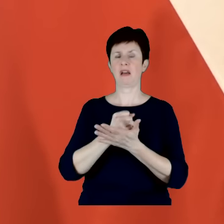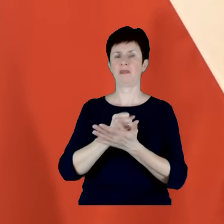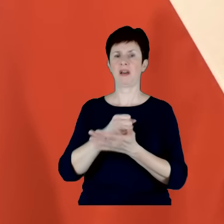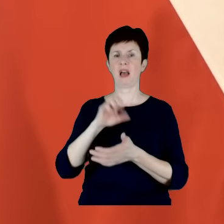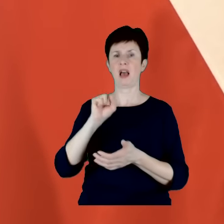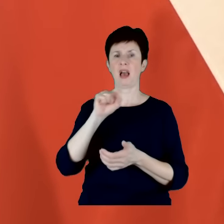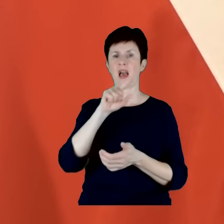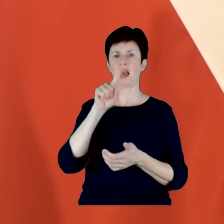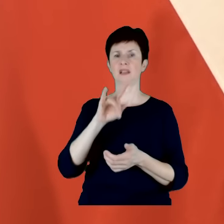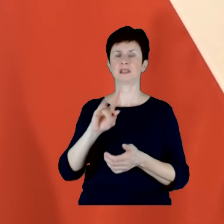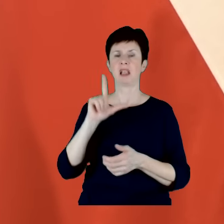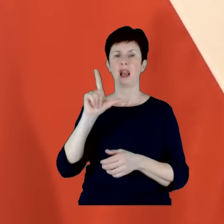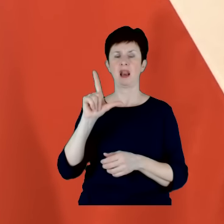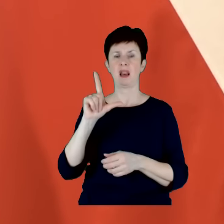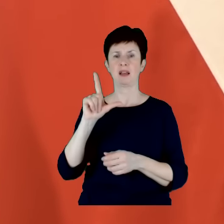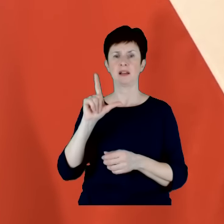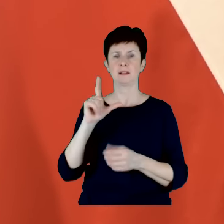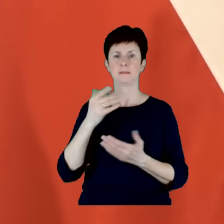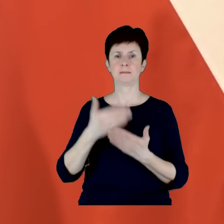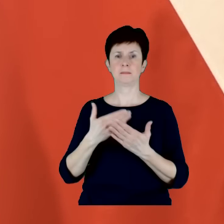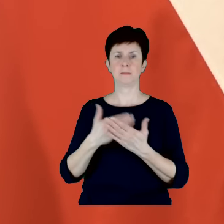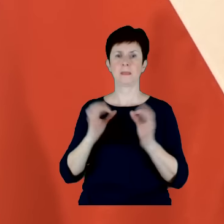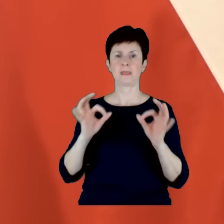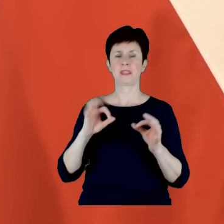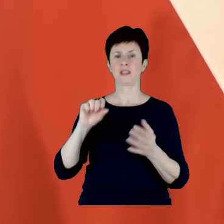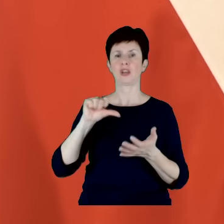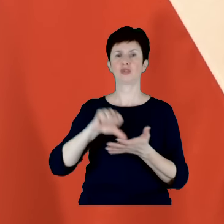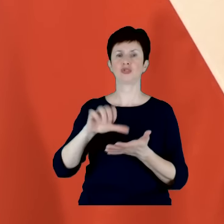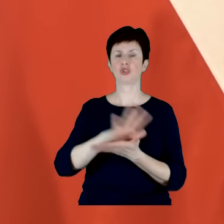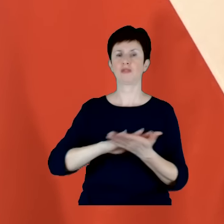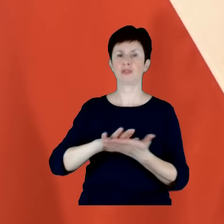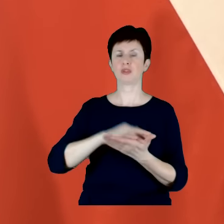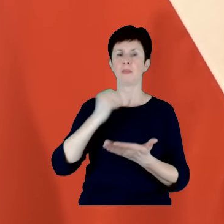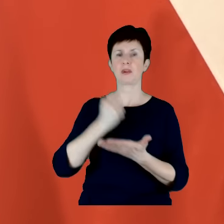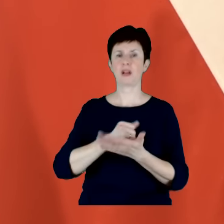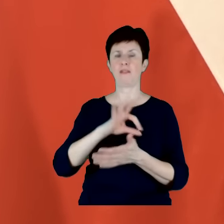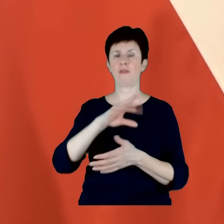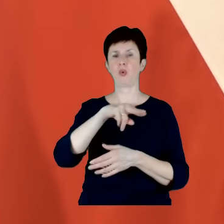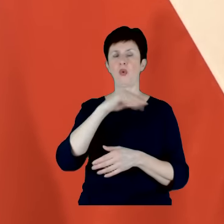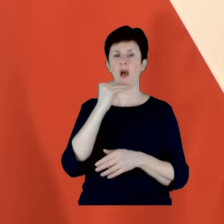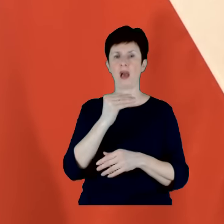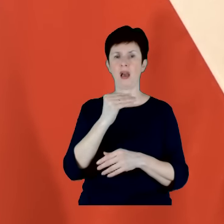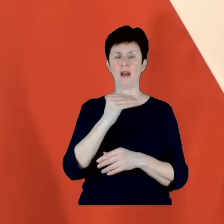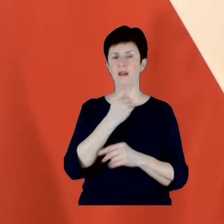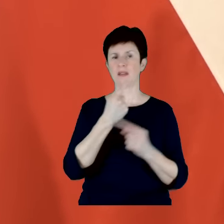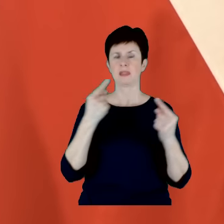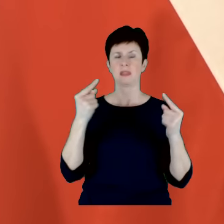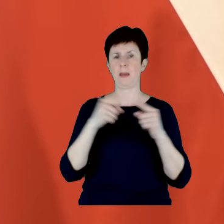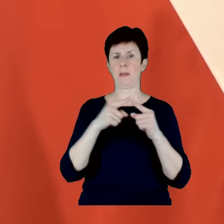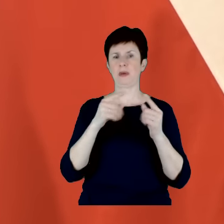że dzisiejsze środowisko prawne w Unii Europejskiej jest nieadekwatne do zagrożeń,